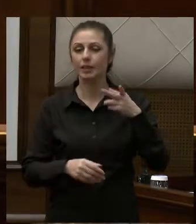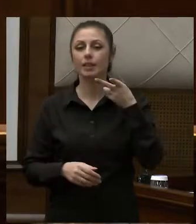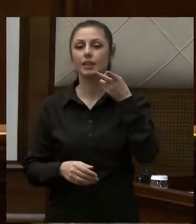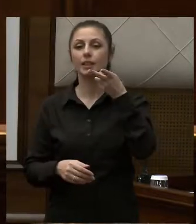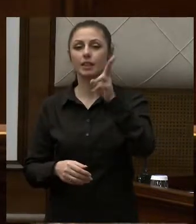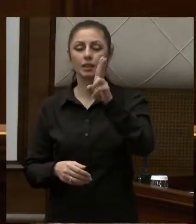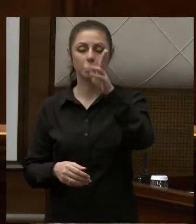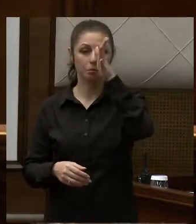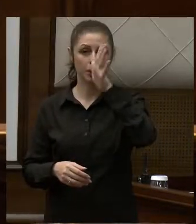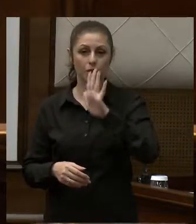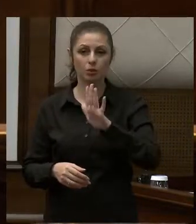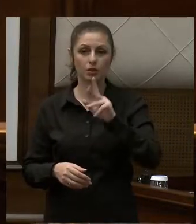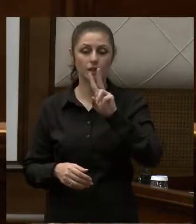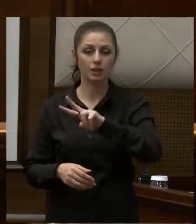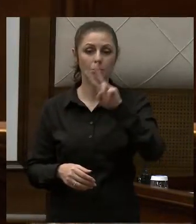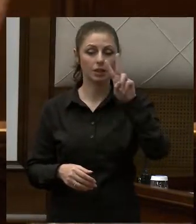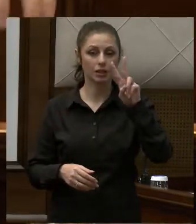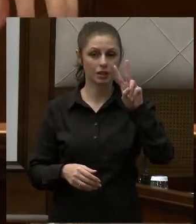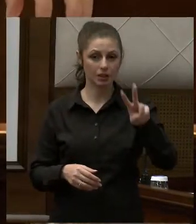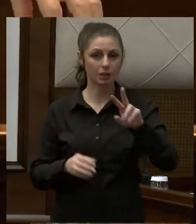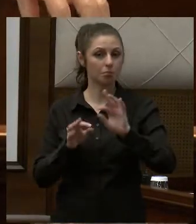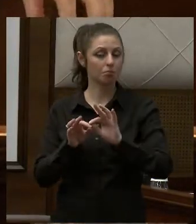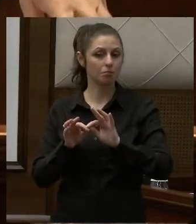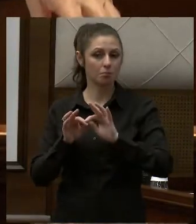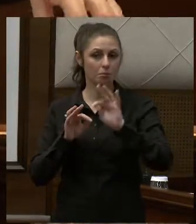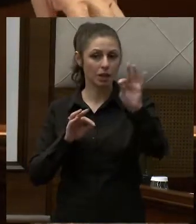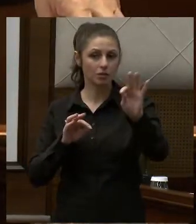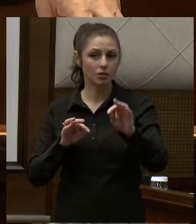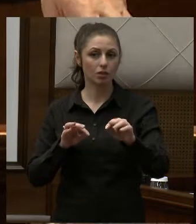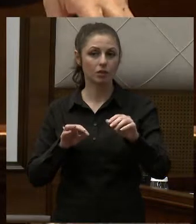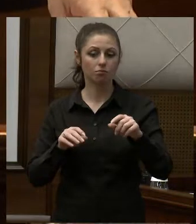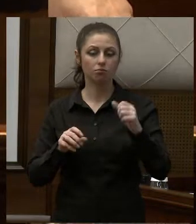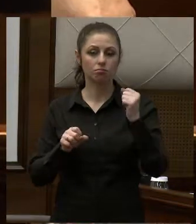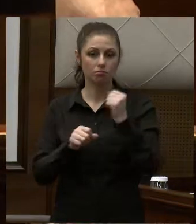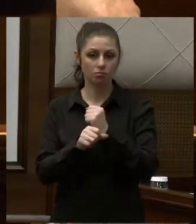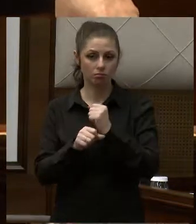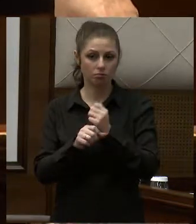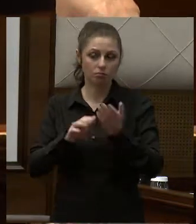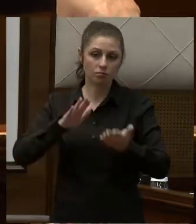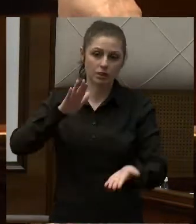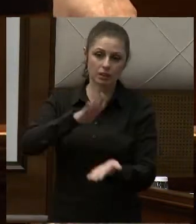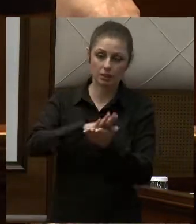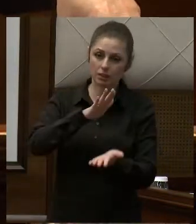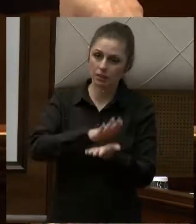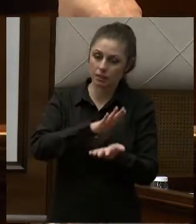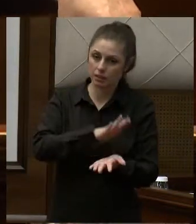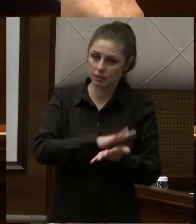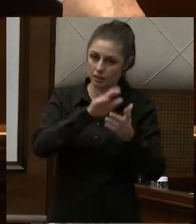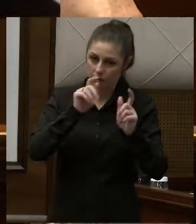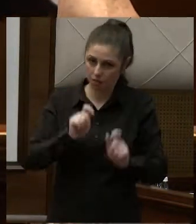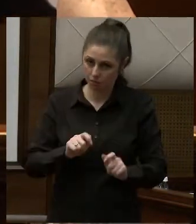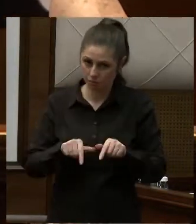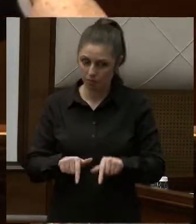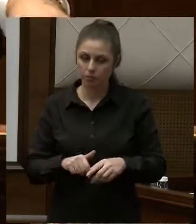2500 jet grout sistemle 22 metre beton satı oluşturulmuştur altta. Yani 2500